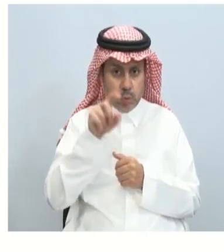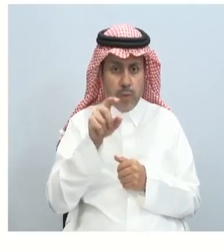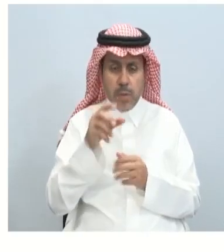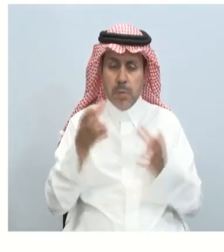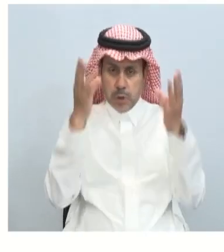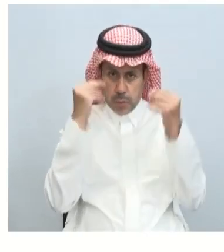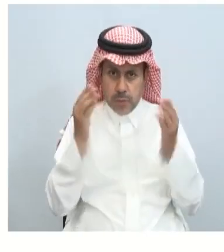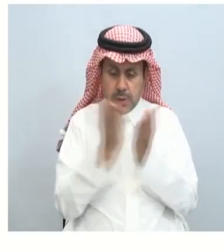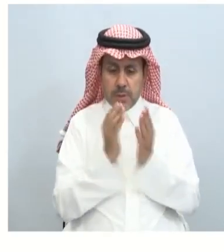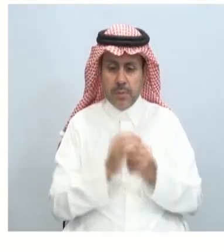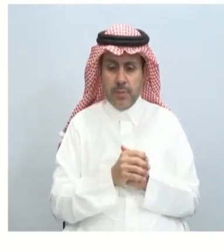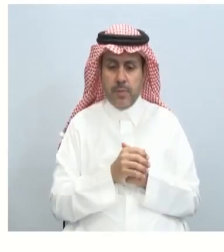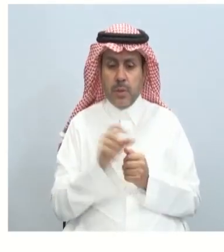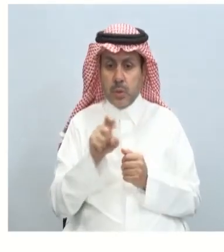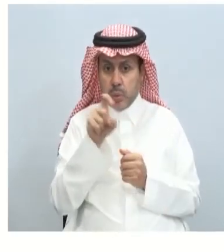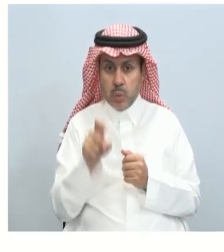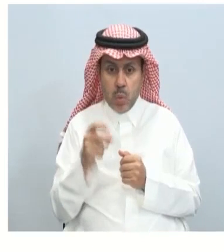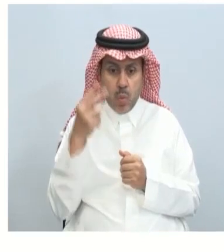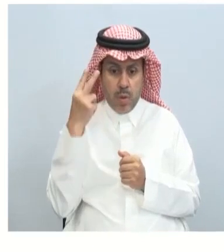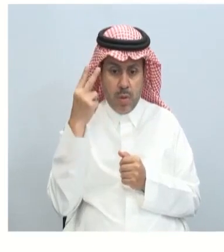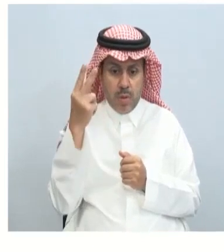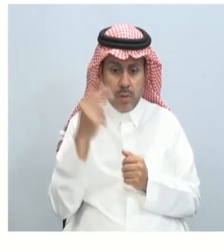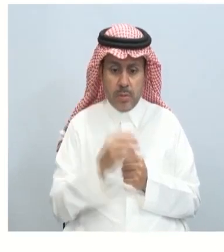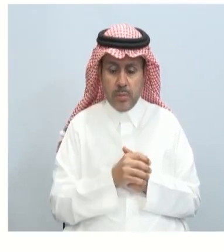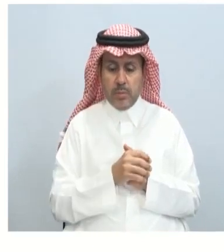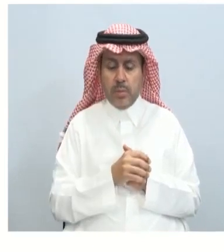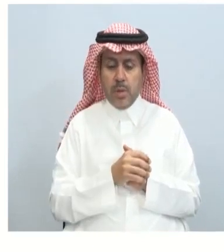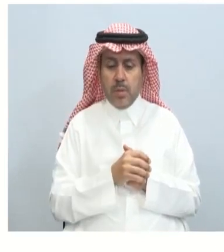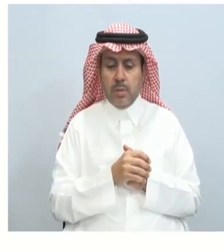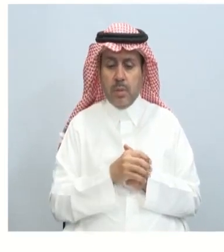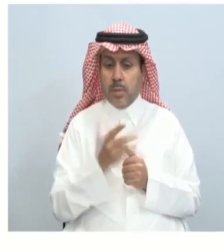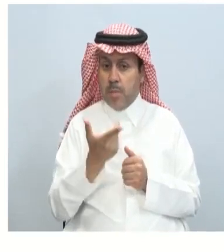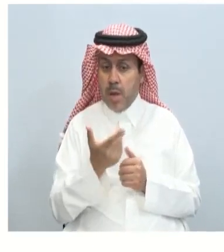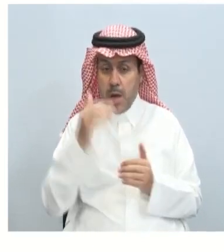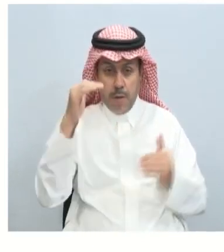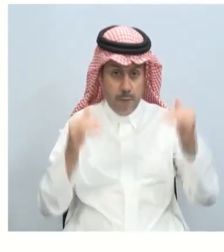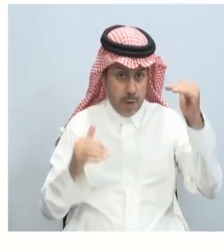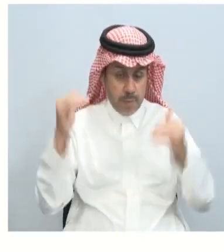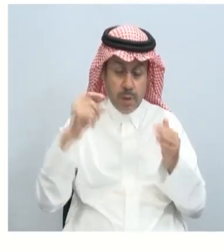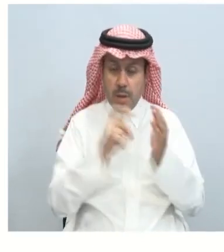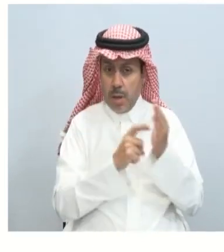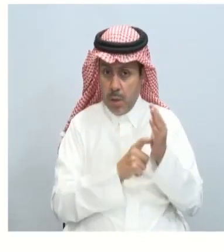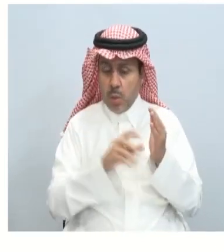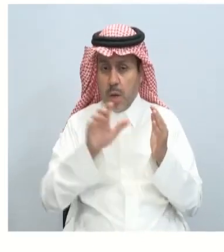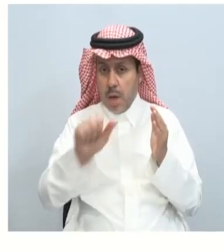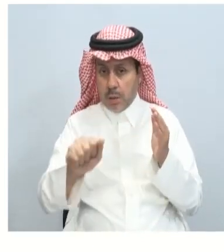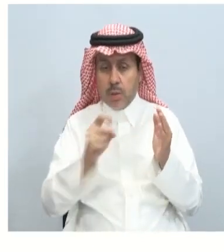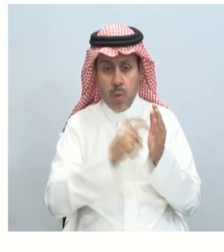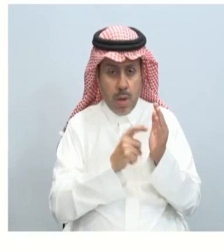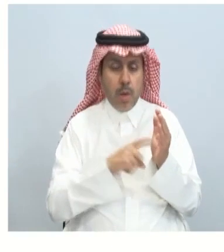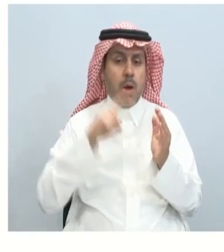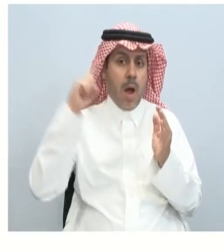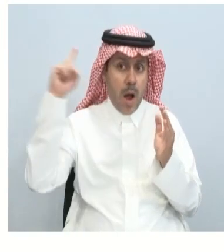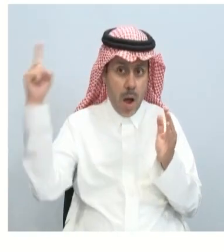من خلال ما شرحناه هنا في السؤال الذي يليه ما الفرق بين القانون الخاص والقانون